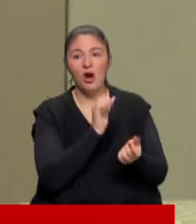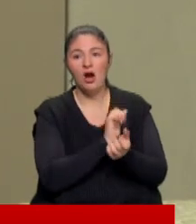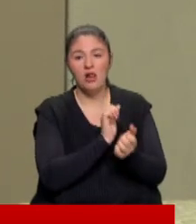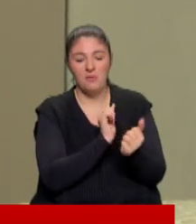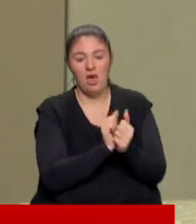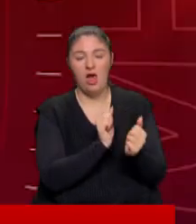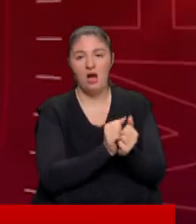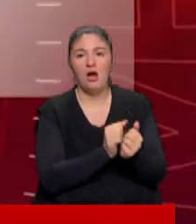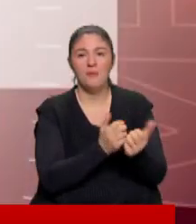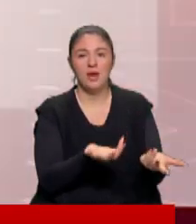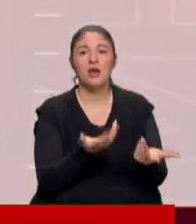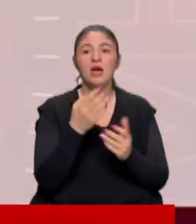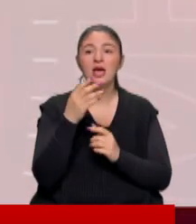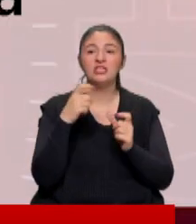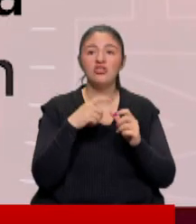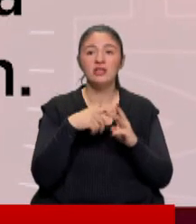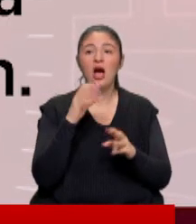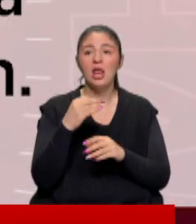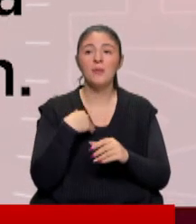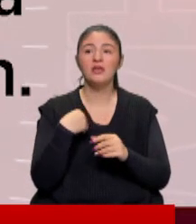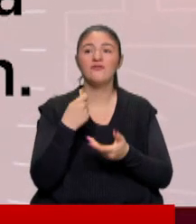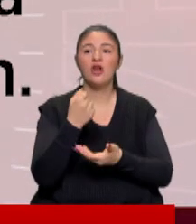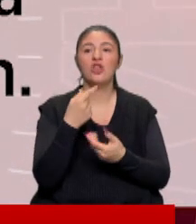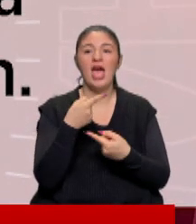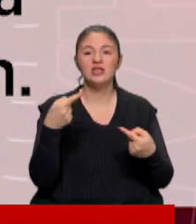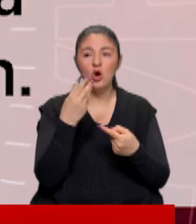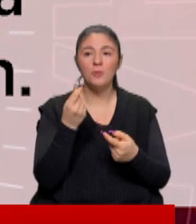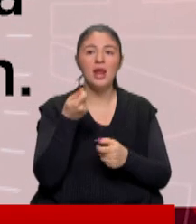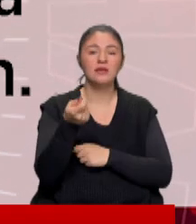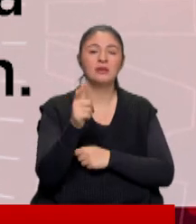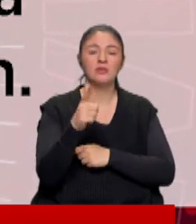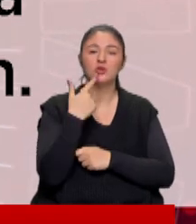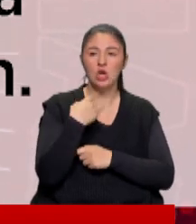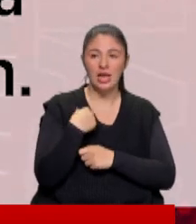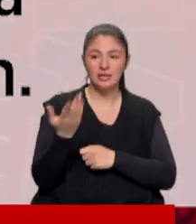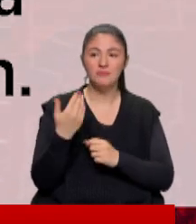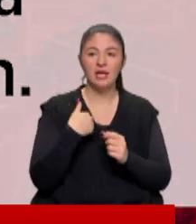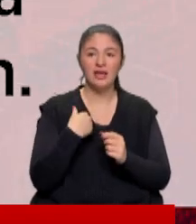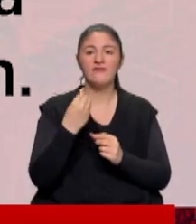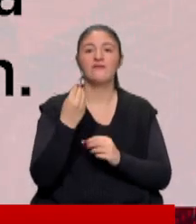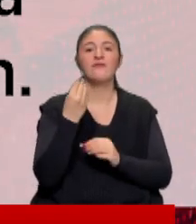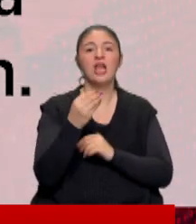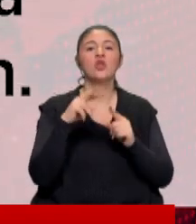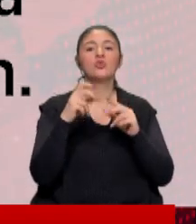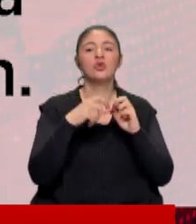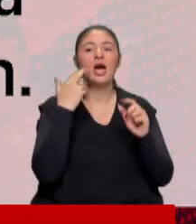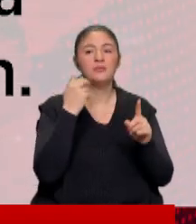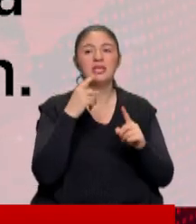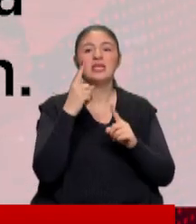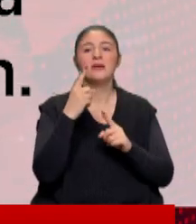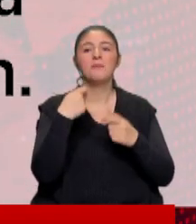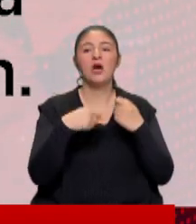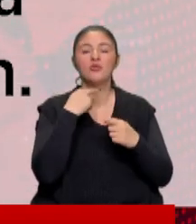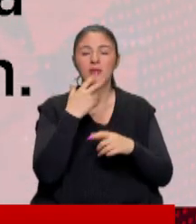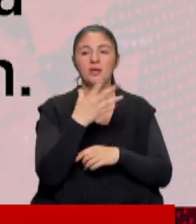ailenin içerisindeyim. Seçil Erzan bana hala fonda açıklık bulunduğunu ve para yatırmam gerektiğini söyledi. Ben de verilen Nur Erkasab'ın IBAN